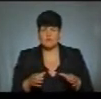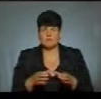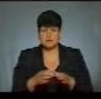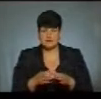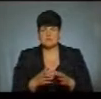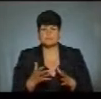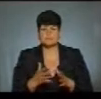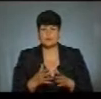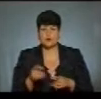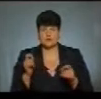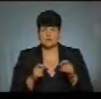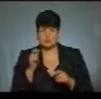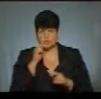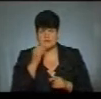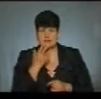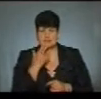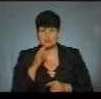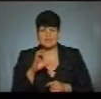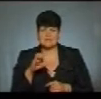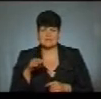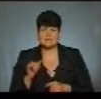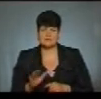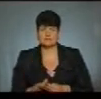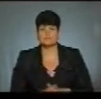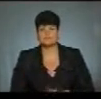«Конгрес українських націоналістів».